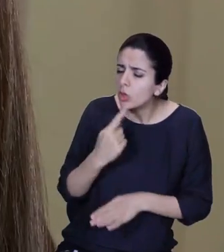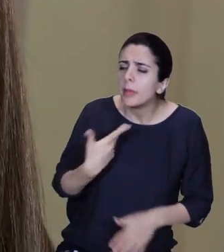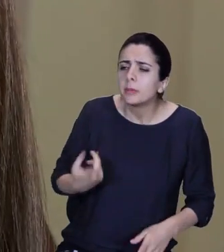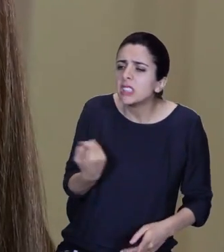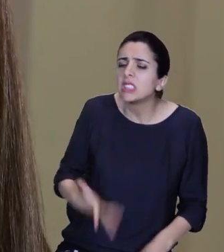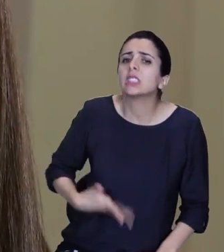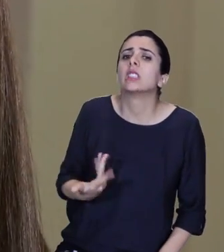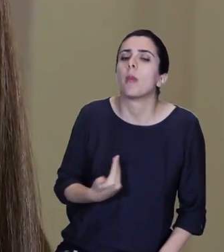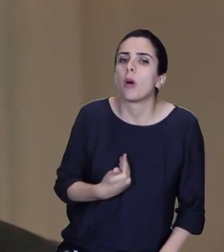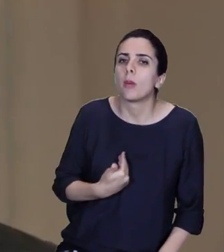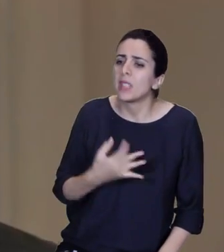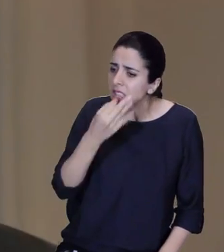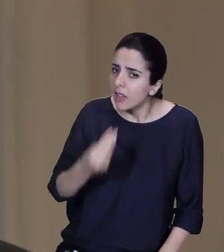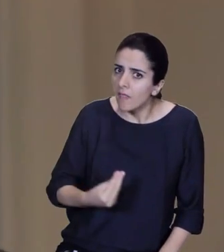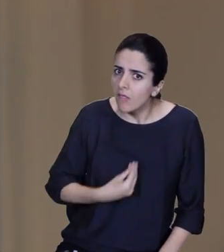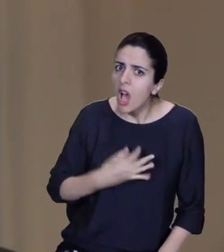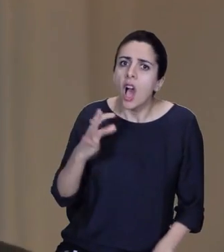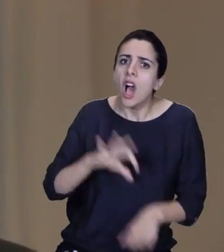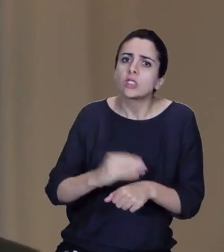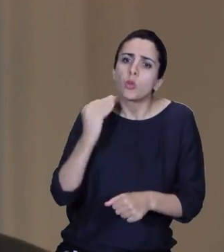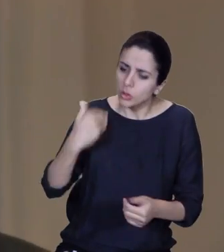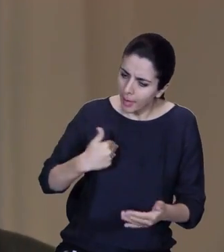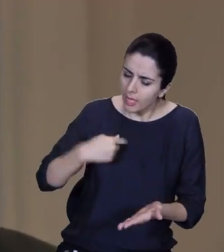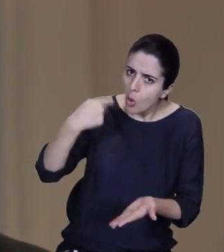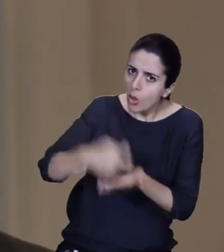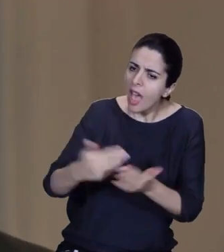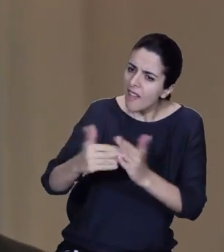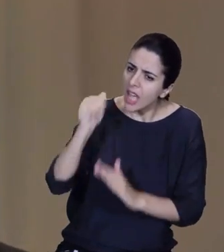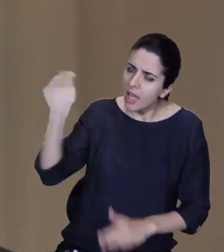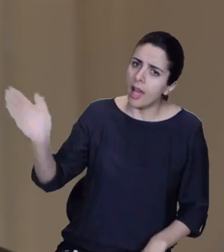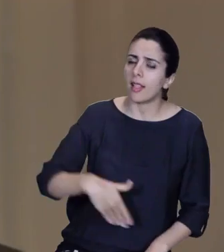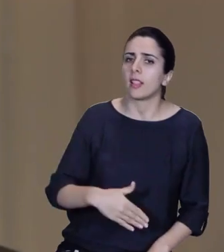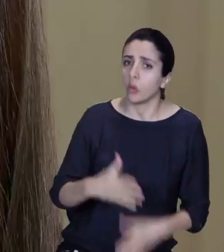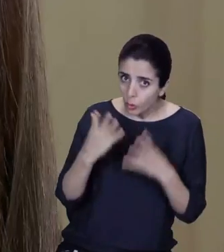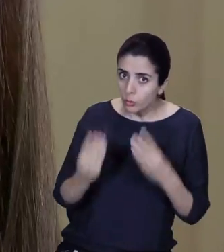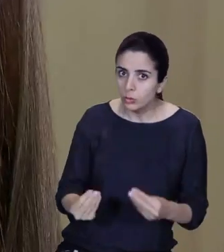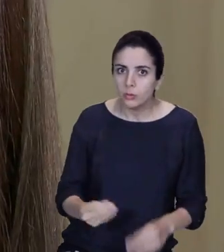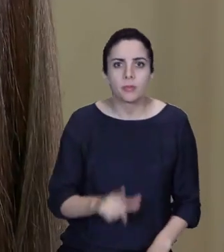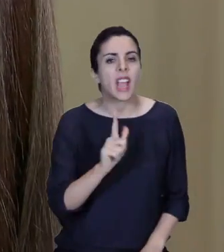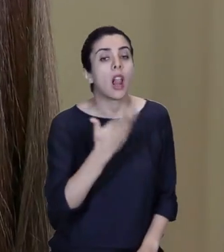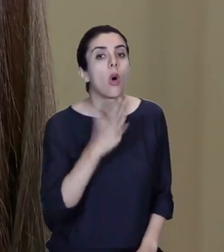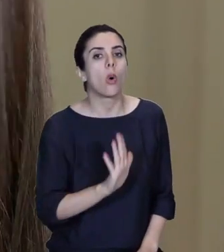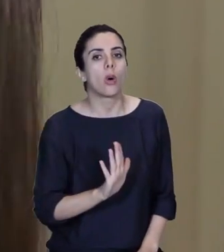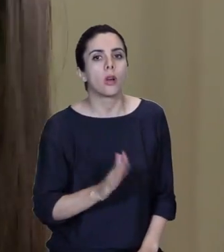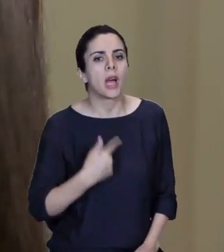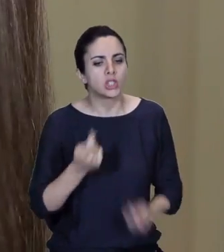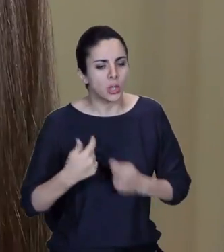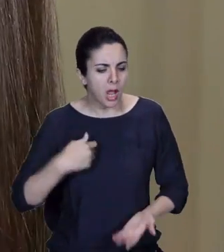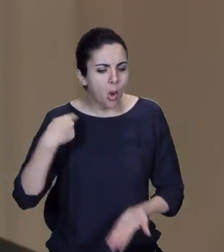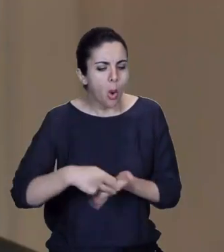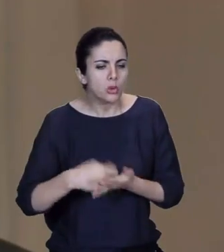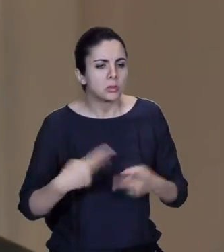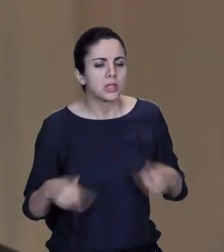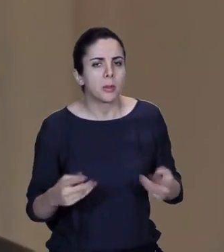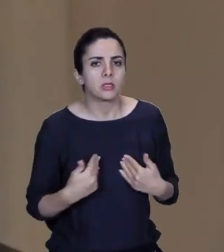şey. Sadece izin ver, şu hastane borcunu ödeyeyim. Sen de evine dön ha. Ne dersin? Gerek yok. Çalışıp ödüyorum